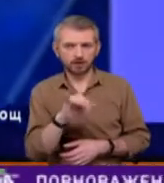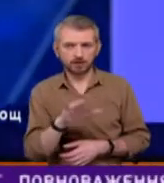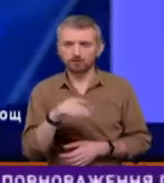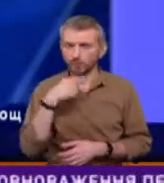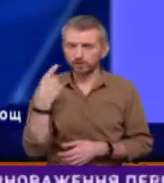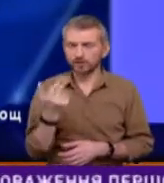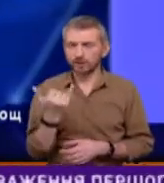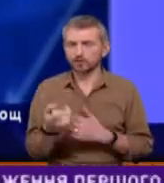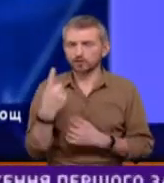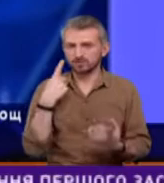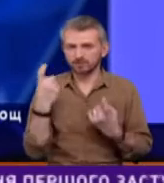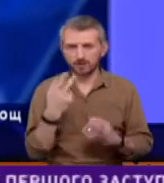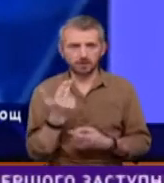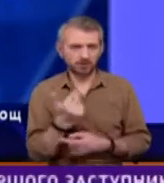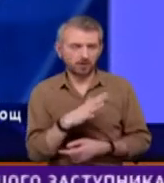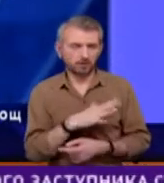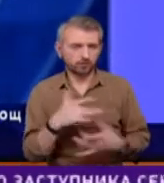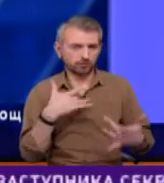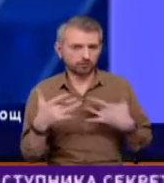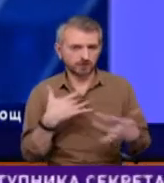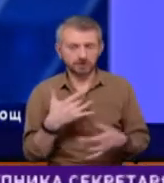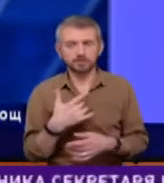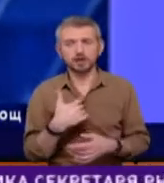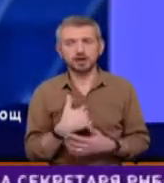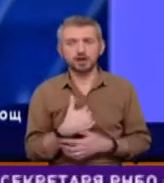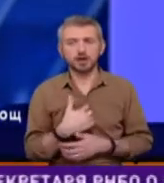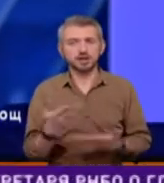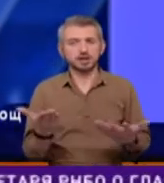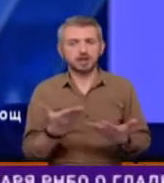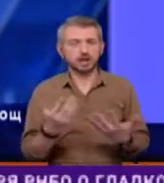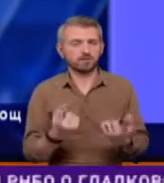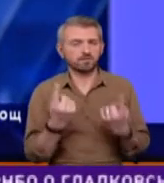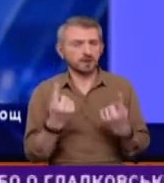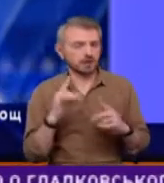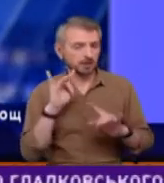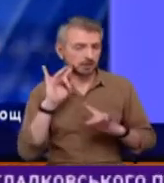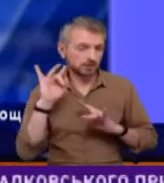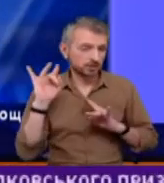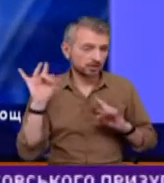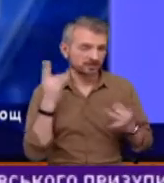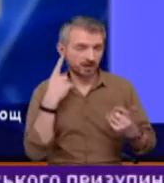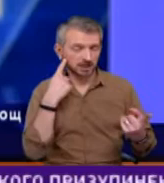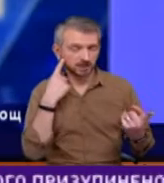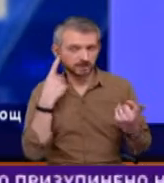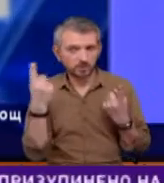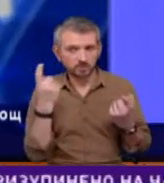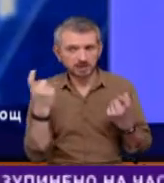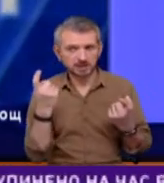да, сьогодні з'явилася інформація. Я до того, і дивіться, який великий шквал